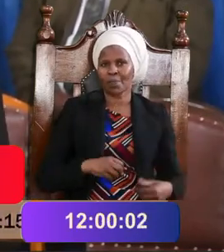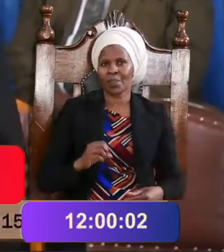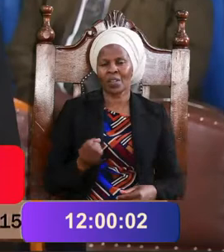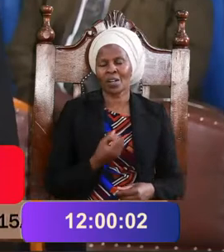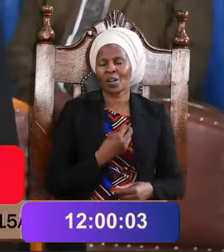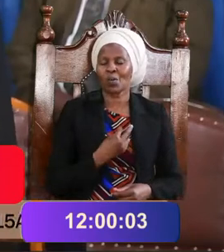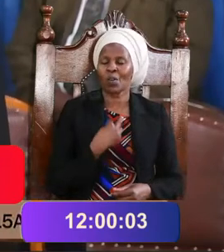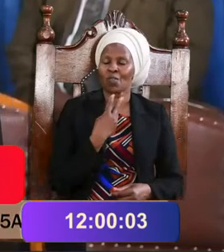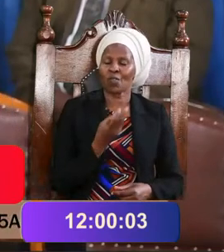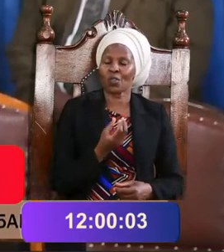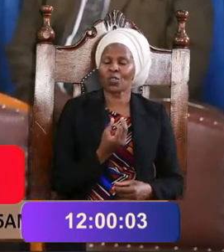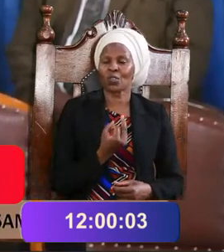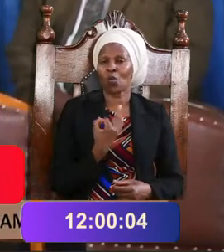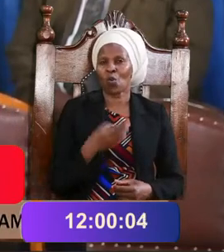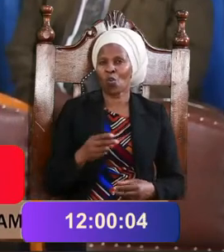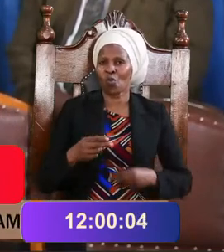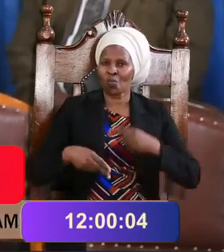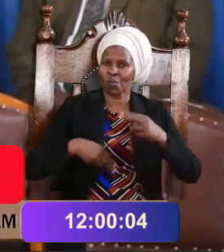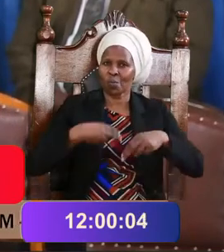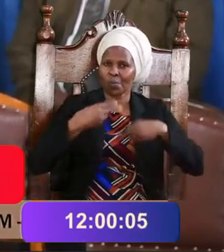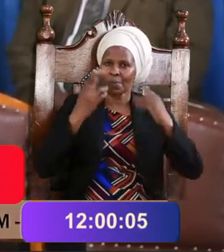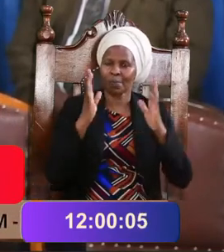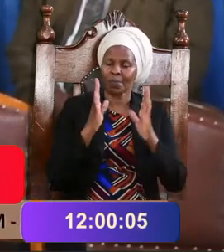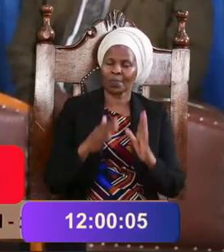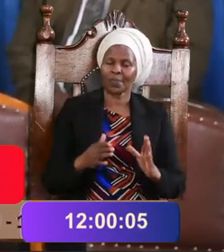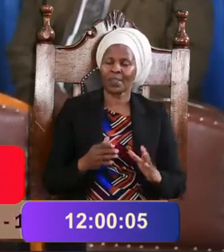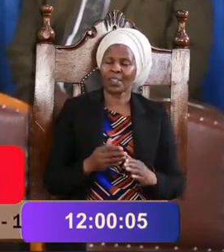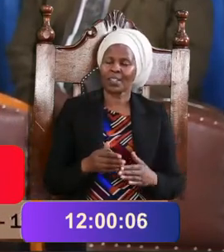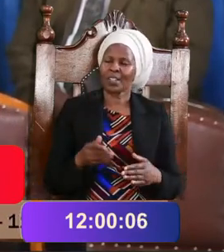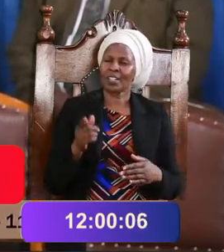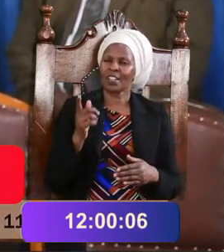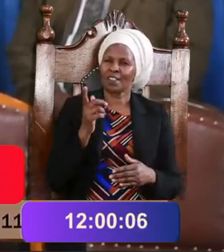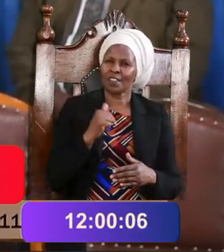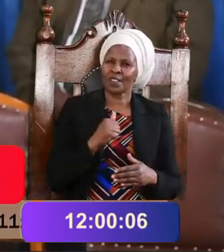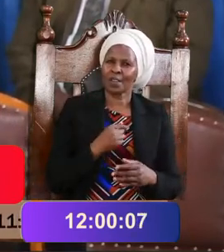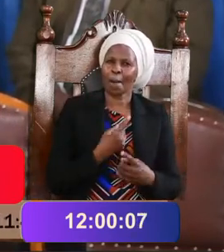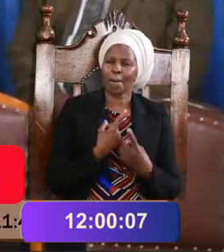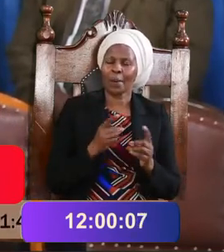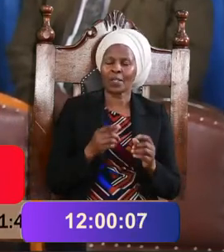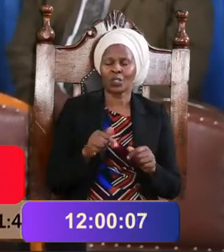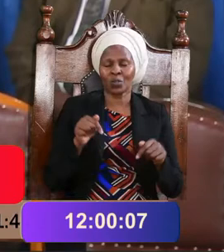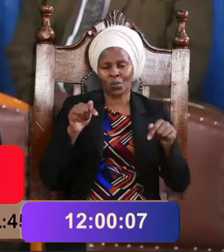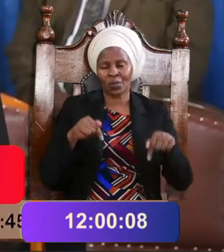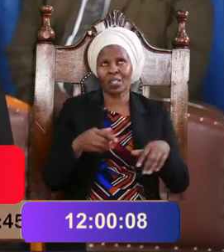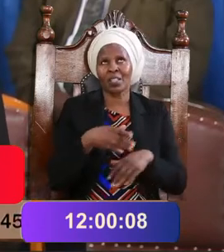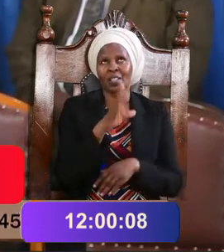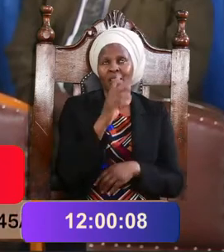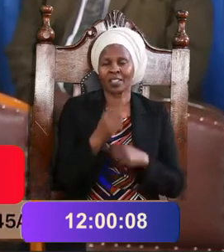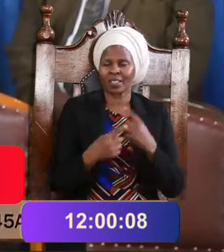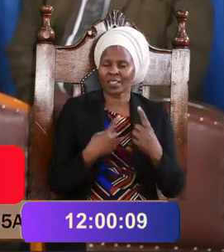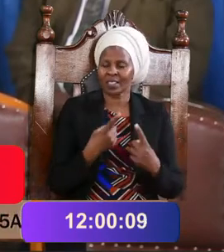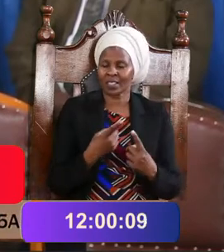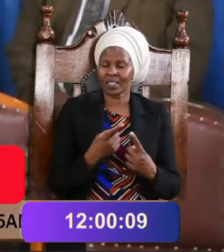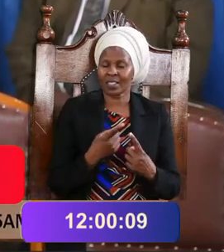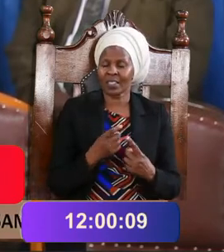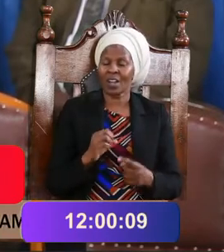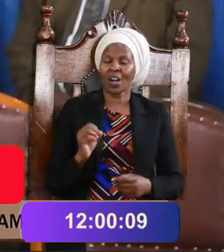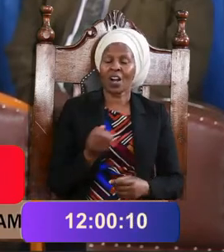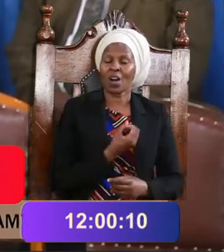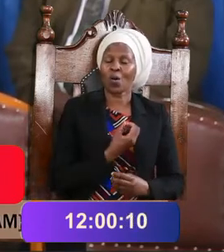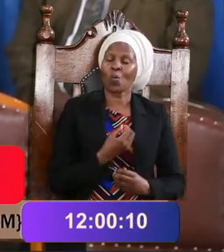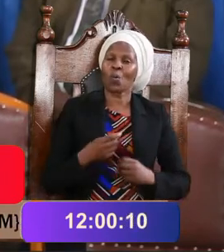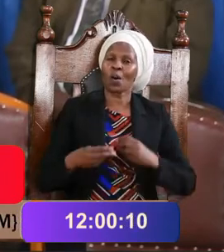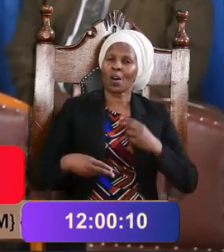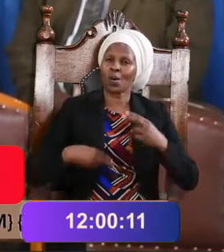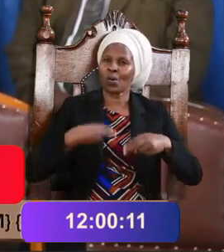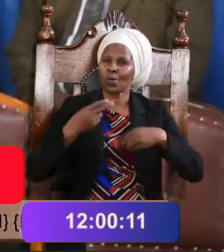ya hosana imezimwa na Mungu anatuambia leo, sauti ya